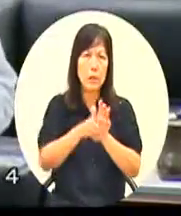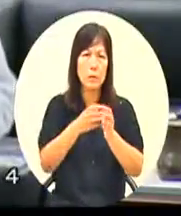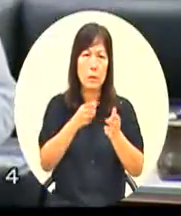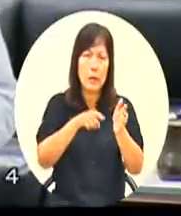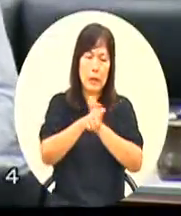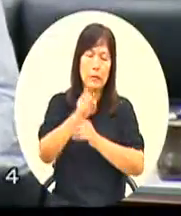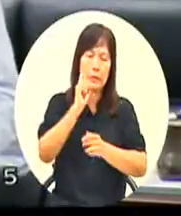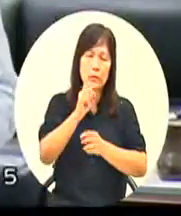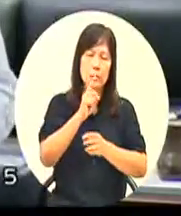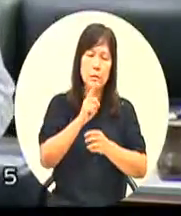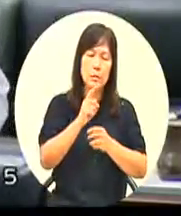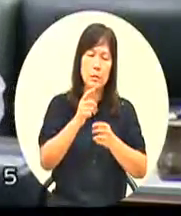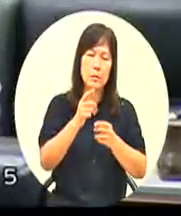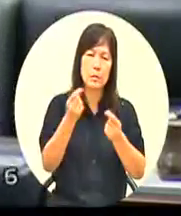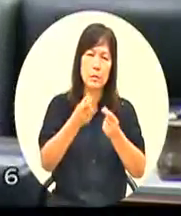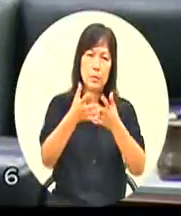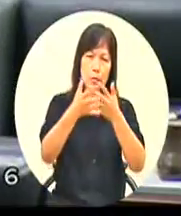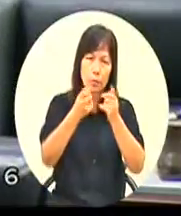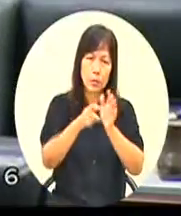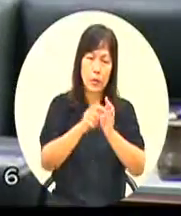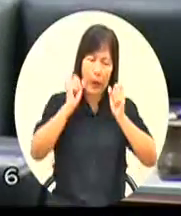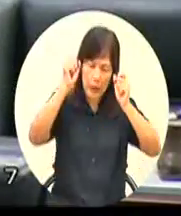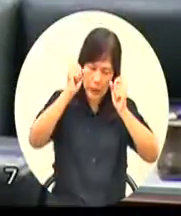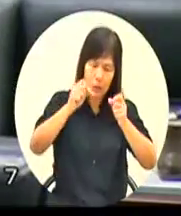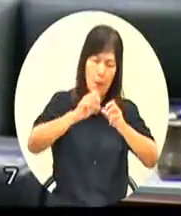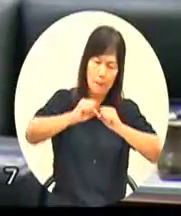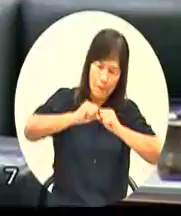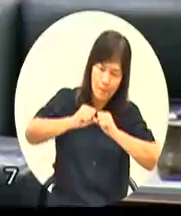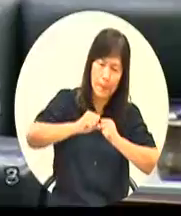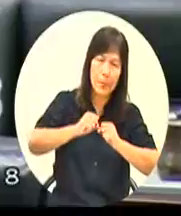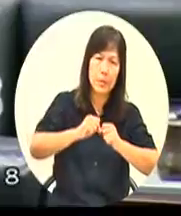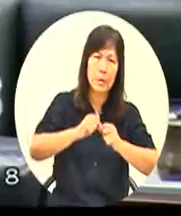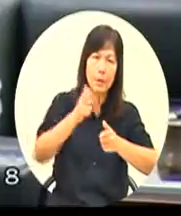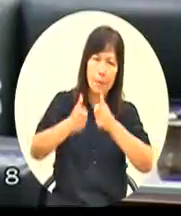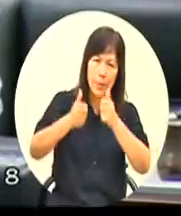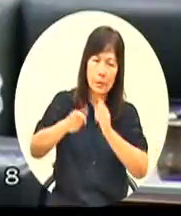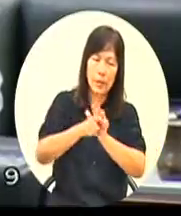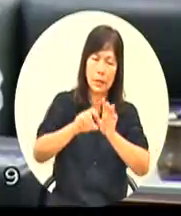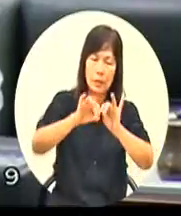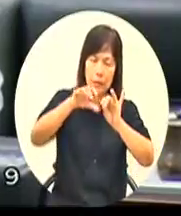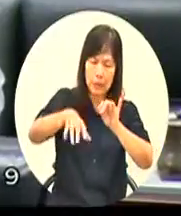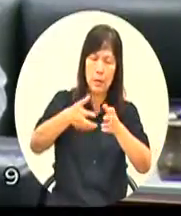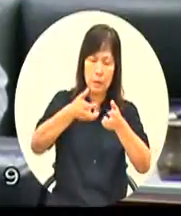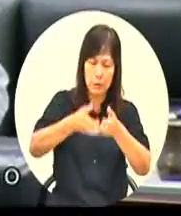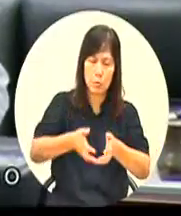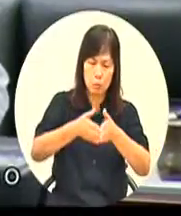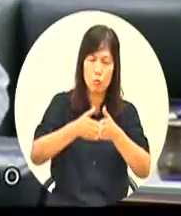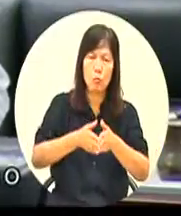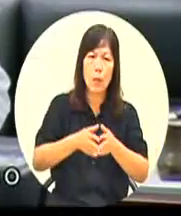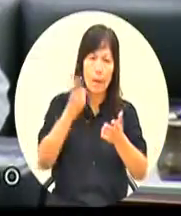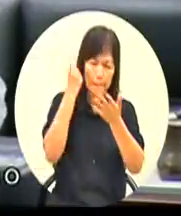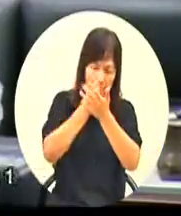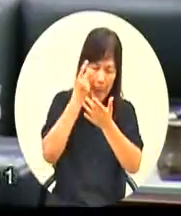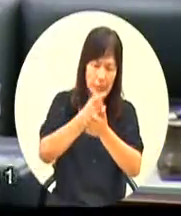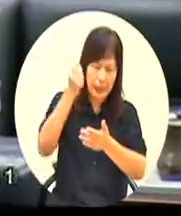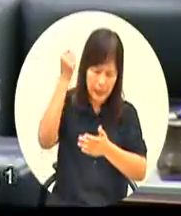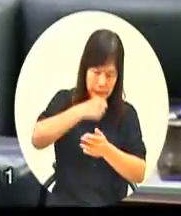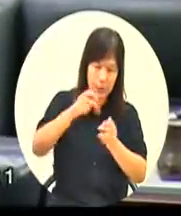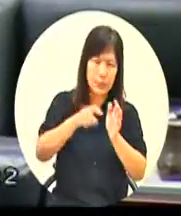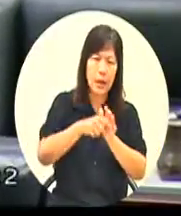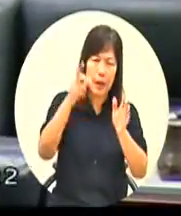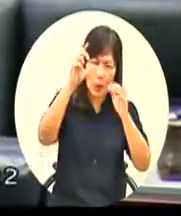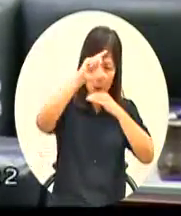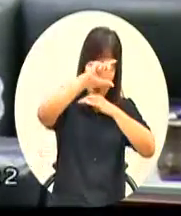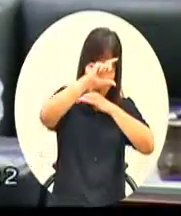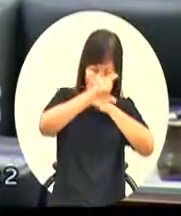都是学生啊哈啊运动竞技的一个重要的一个场所啊。每天清晨还有我们傍晚的时